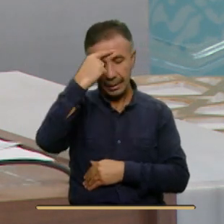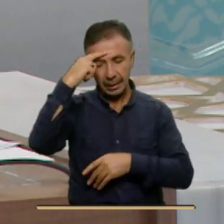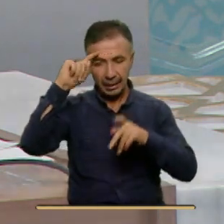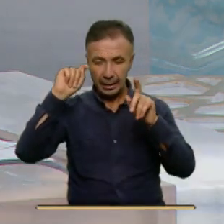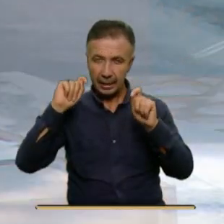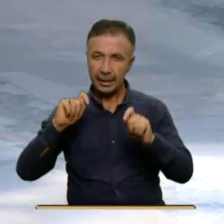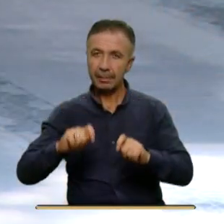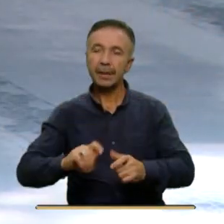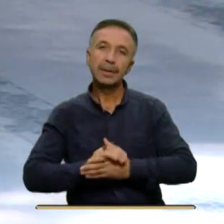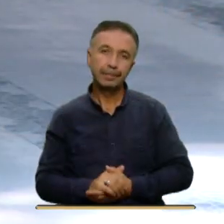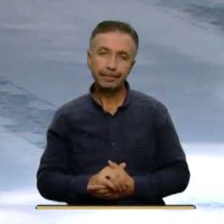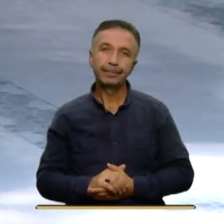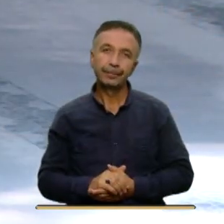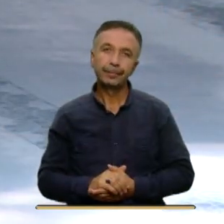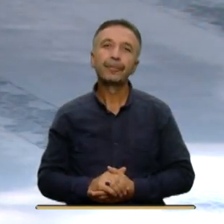müyesser eylesin.